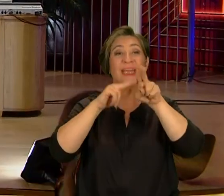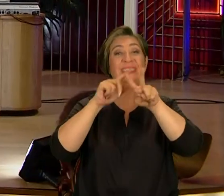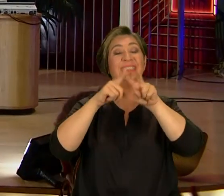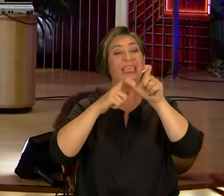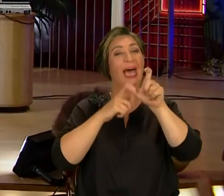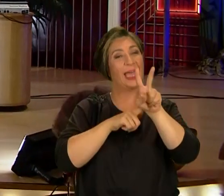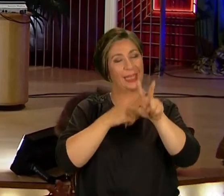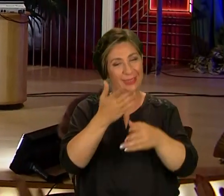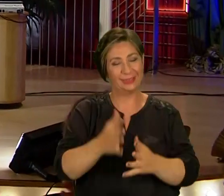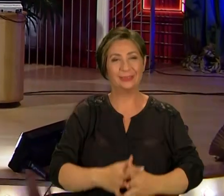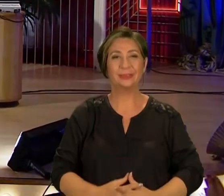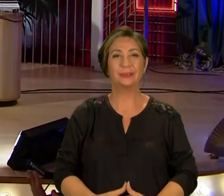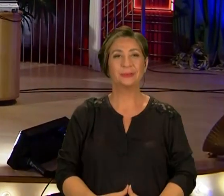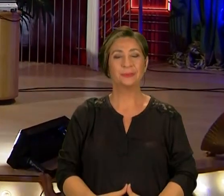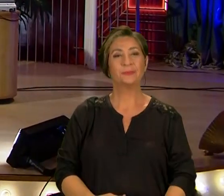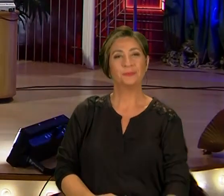Sağan!